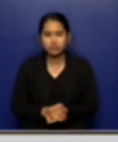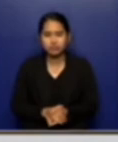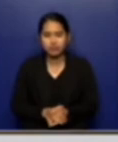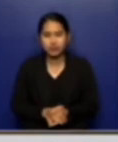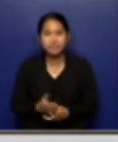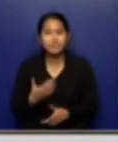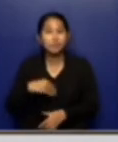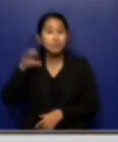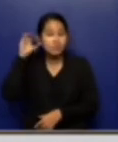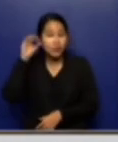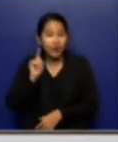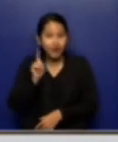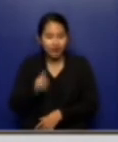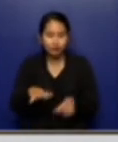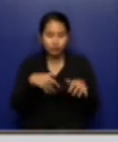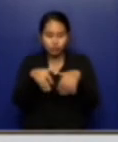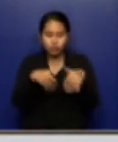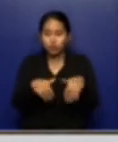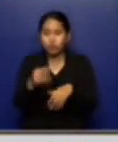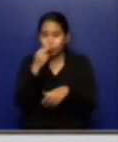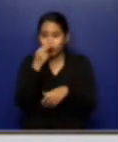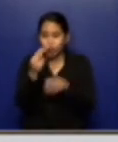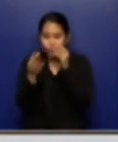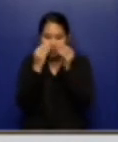ผมเชื่อวันนี้คนท้องถิ่นเขาดูกันเยอะฮะ